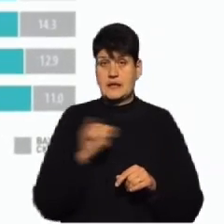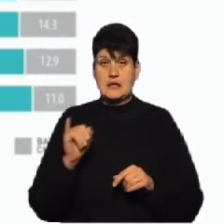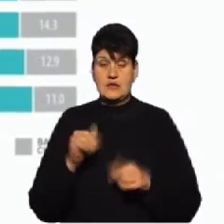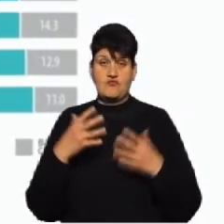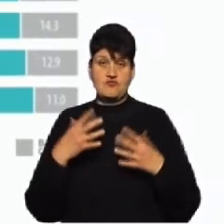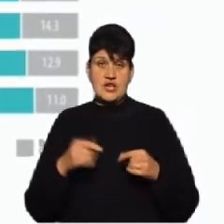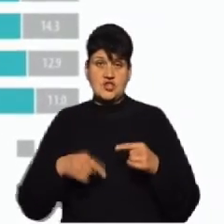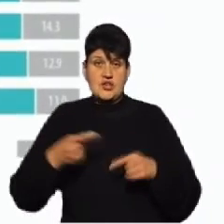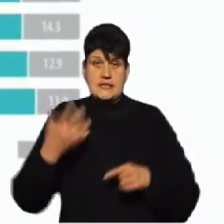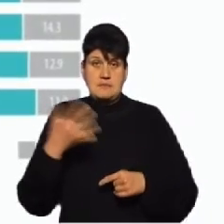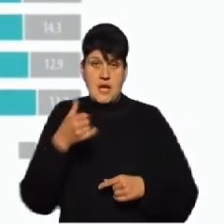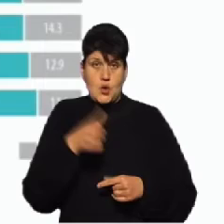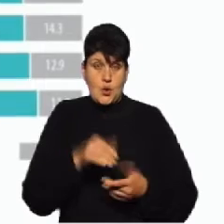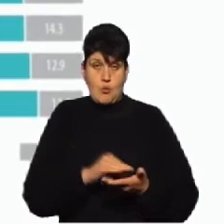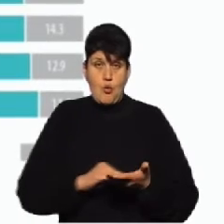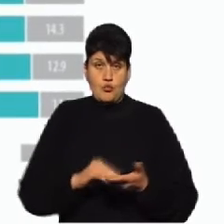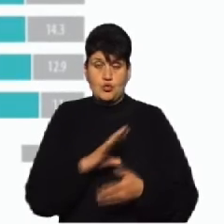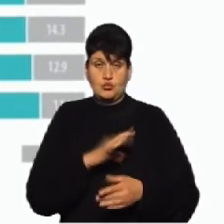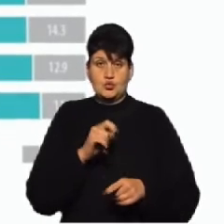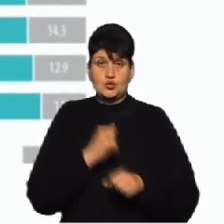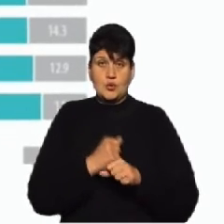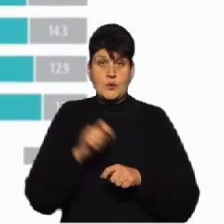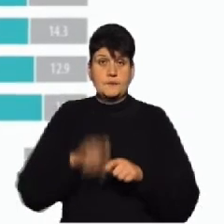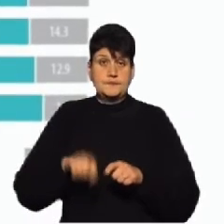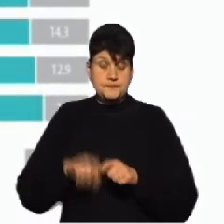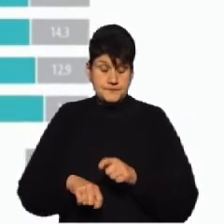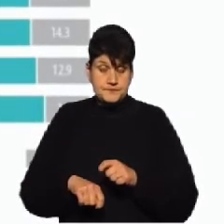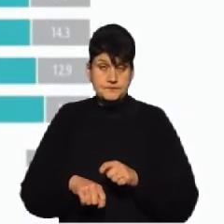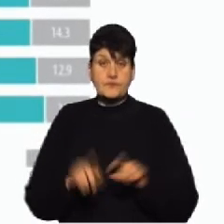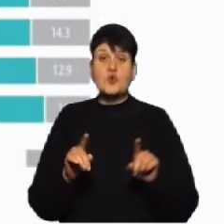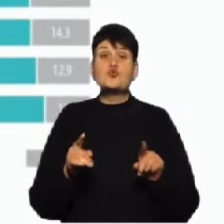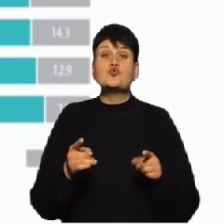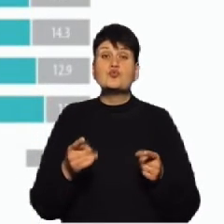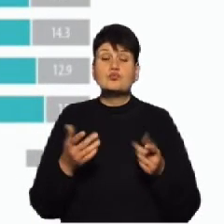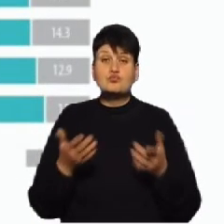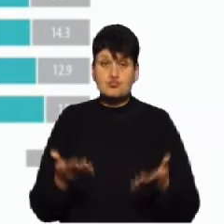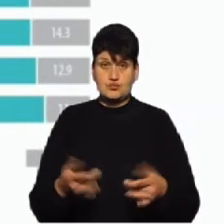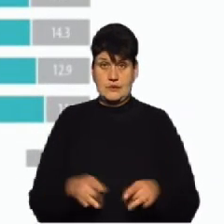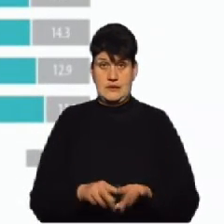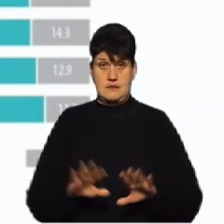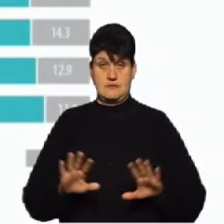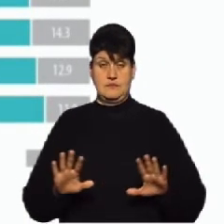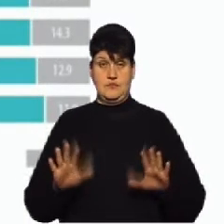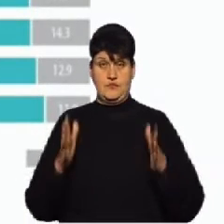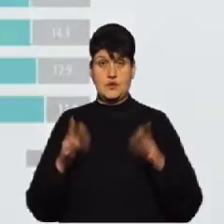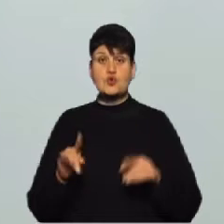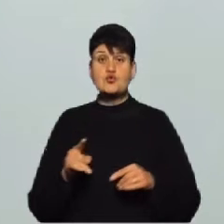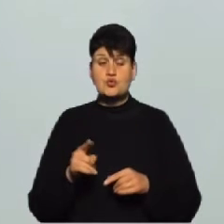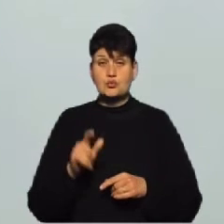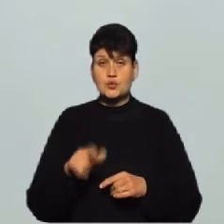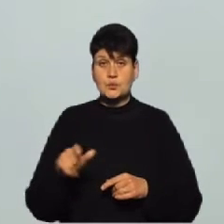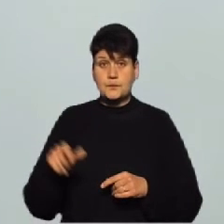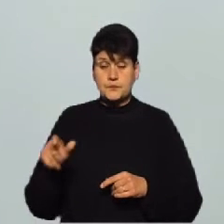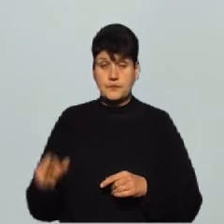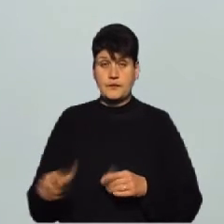було зроблено дослідження. Чому так відбувається? Тобто, чому люди, от, наприклад, в політичному плані